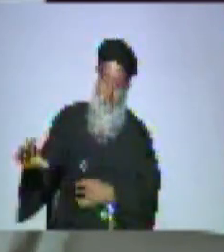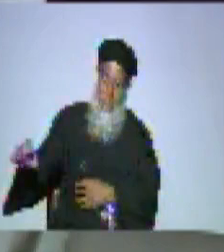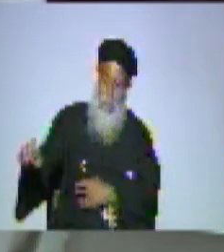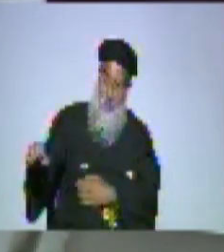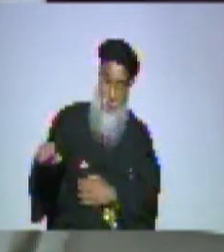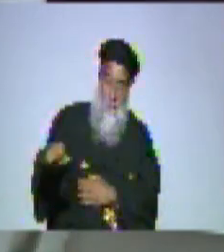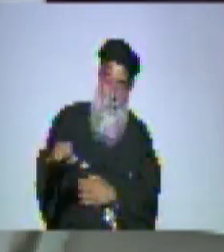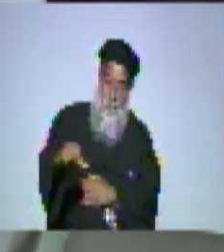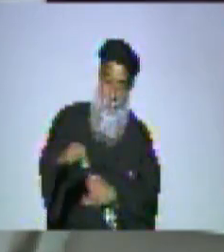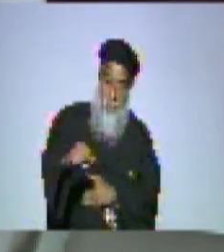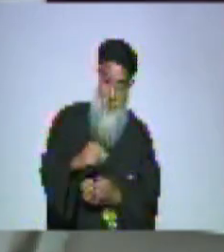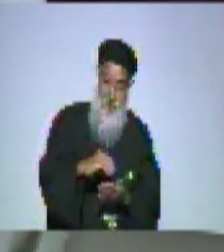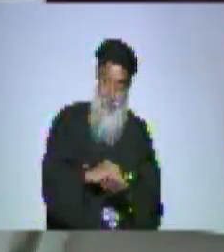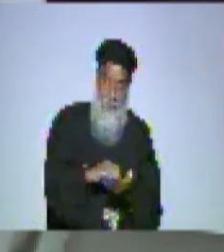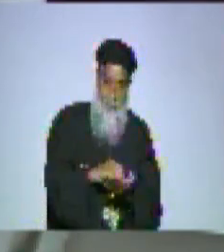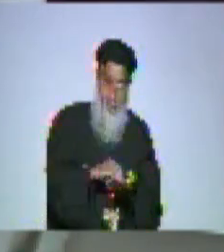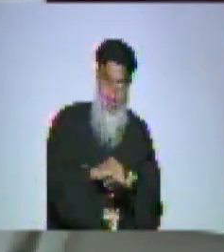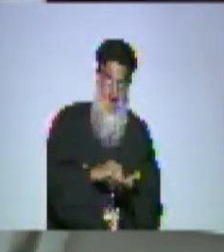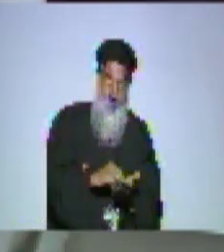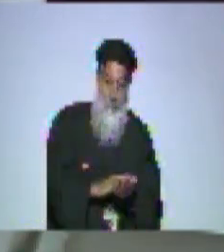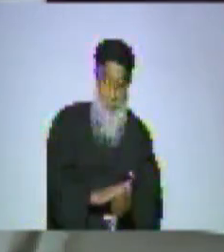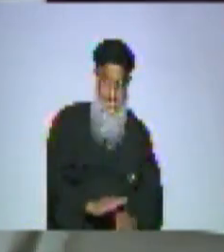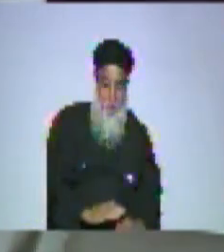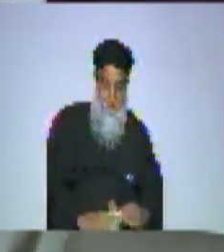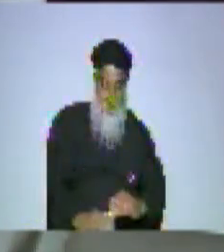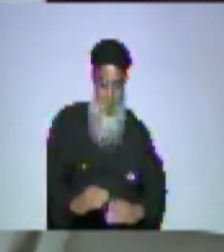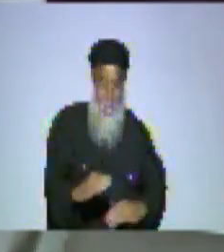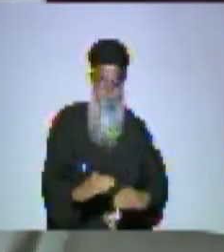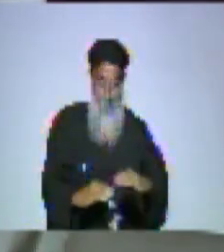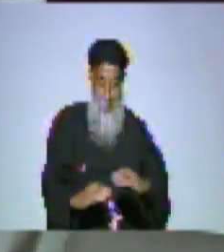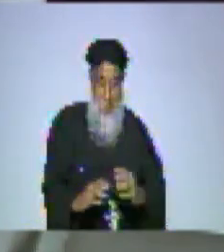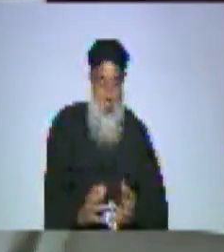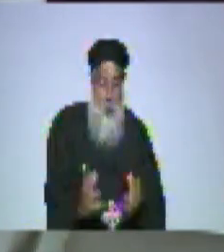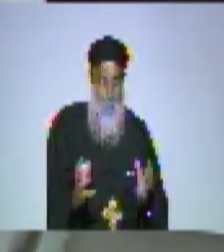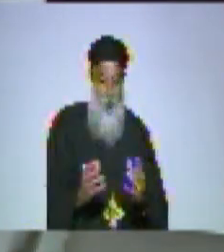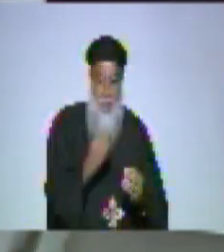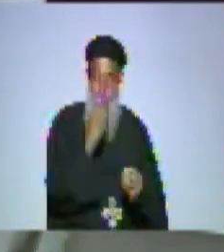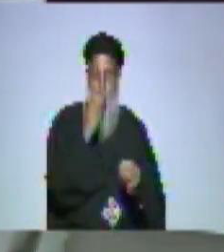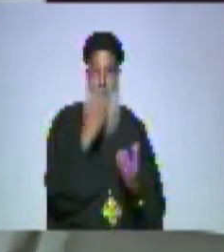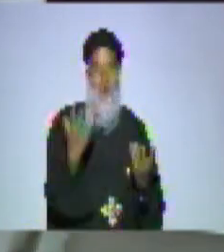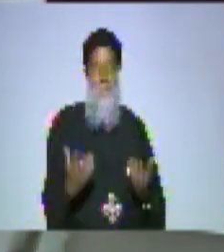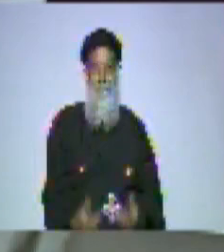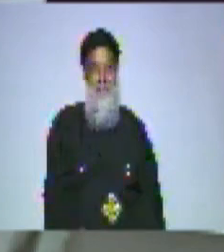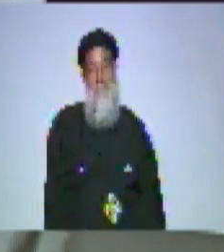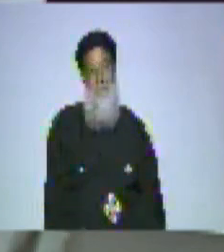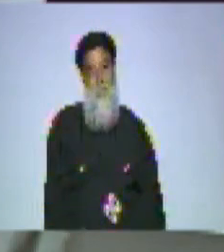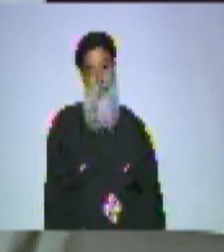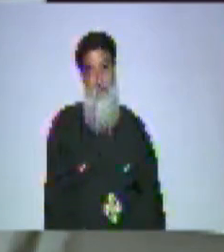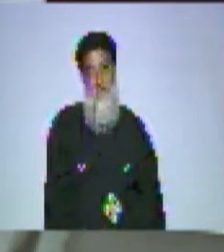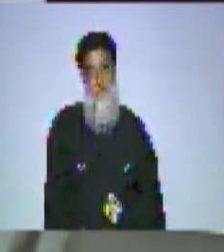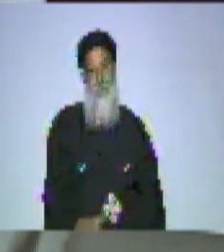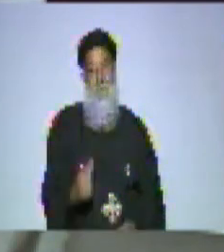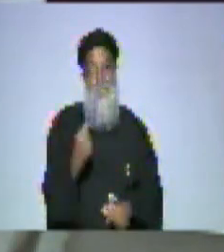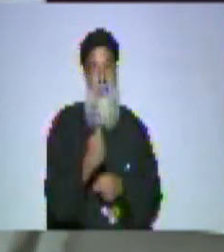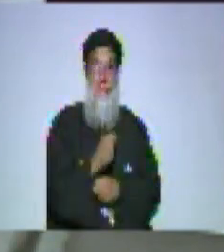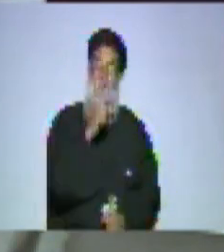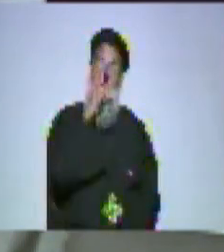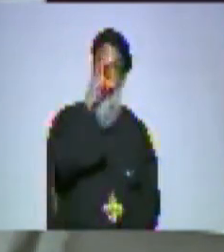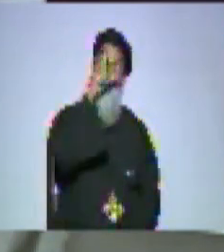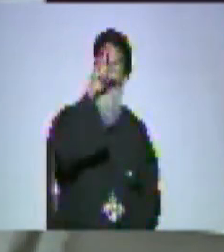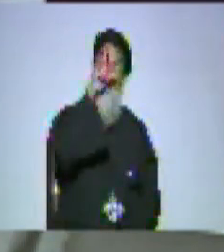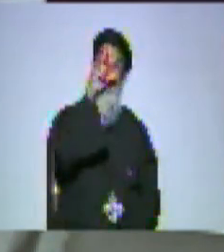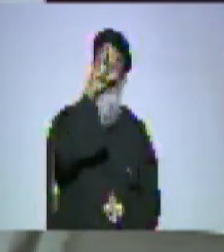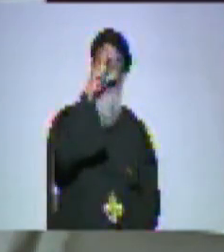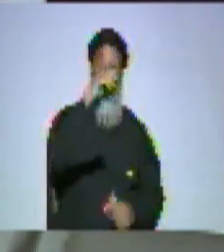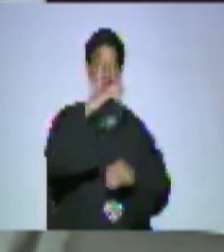النيل مترسبت هي اللي عملت الخصوبه بتاع الارض فده شغل ربنا يعني